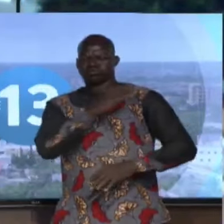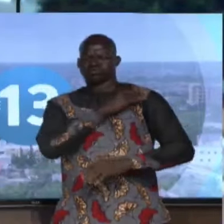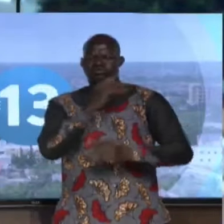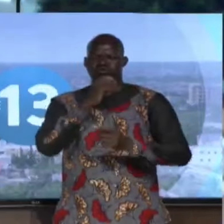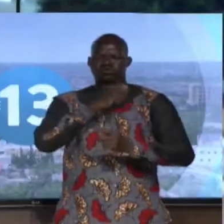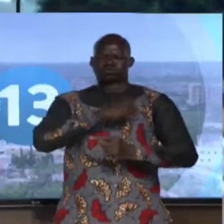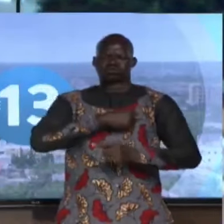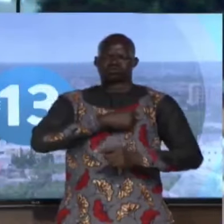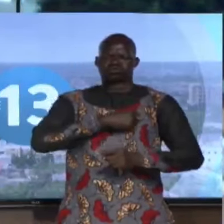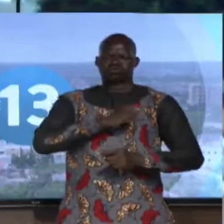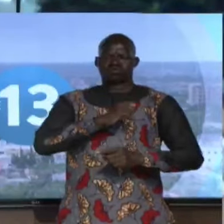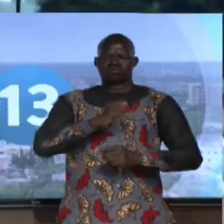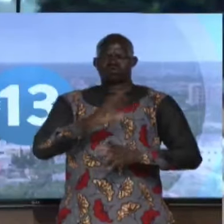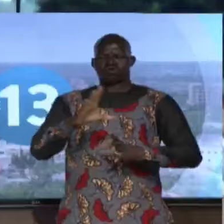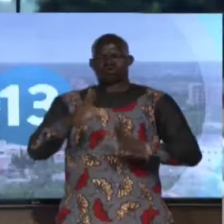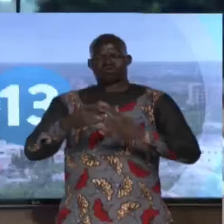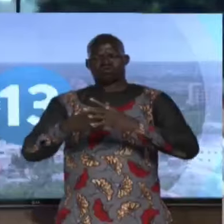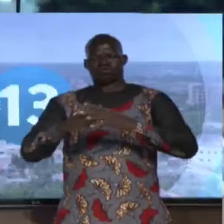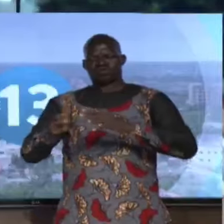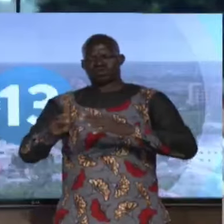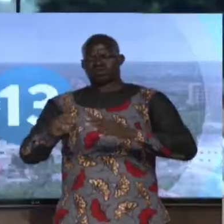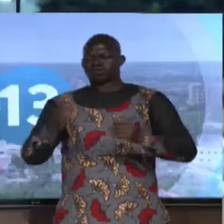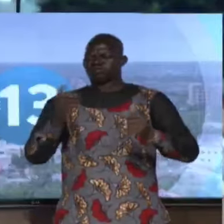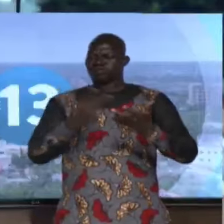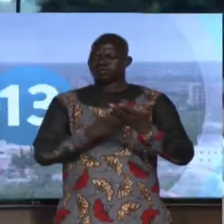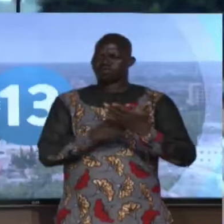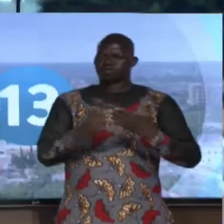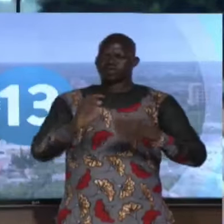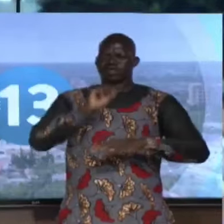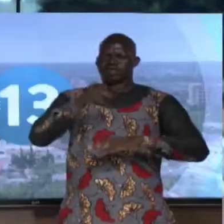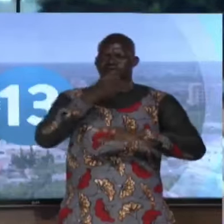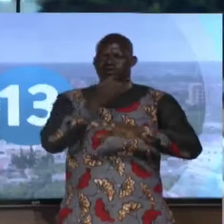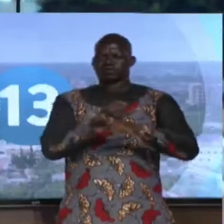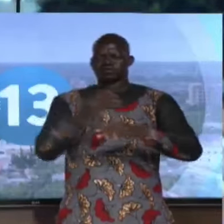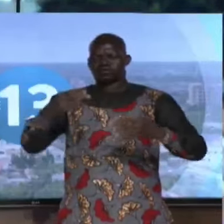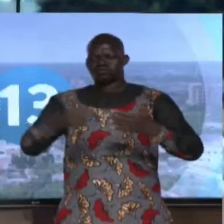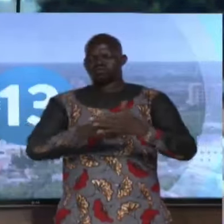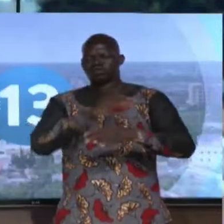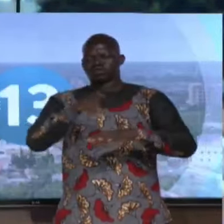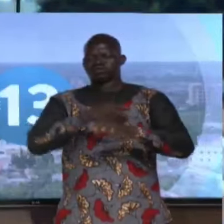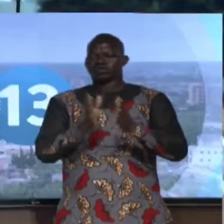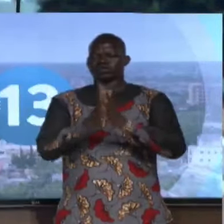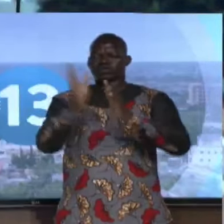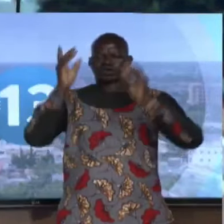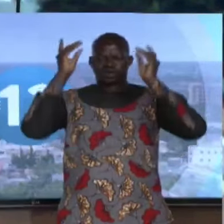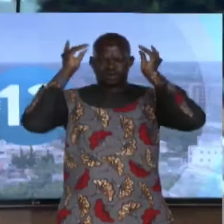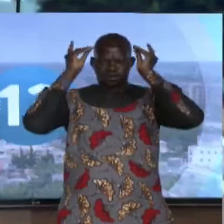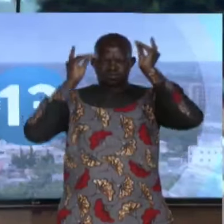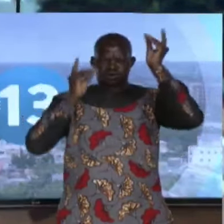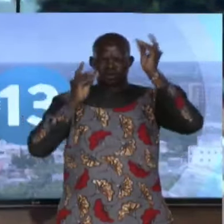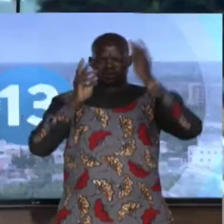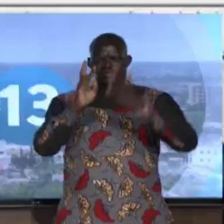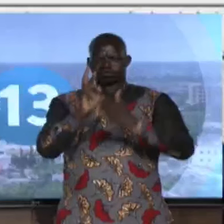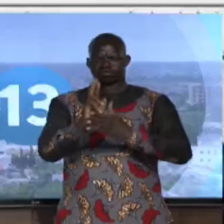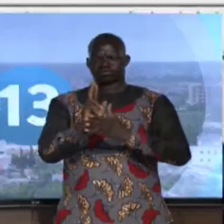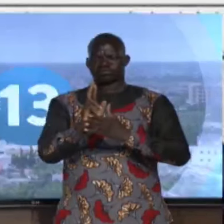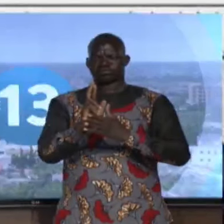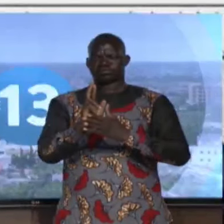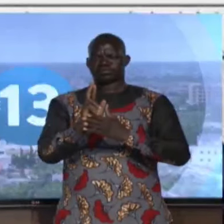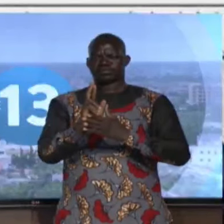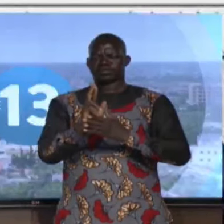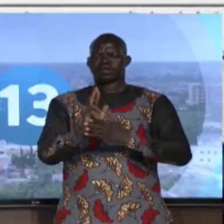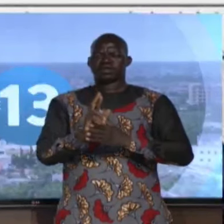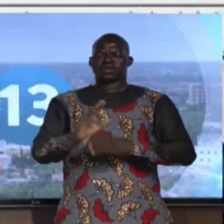Suisse tout d'abord les quotidiens font leur lecture de l'installation du nouveau directeur général des douanes mari Tamboura le